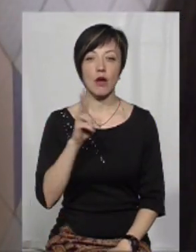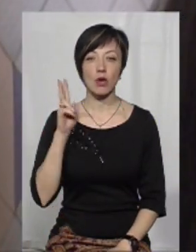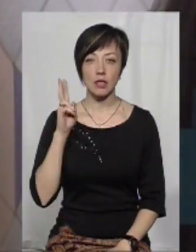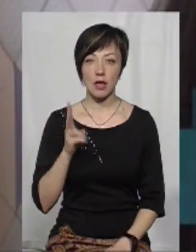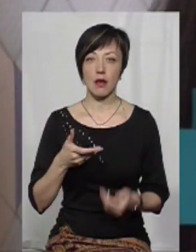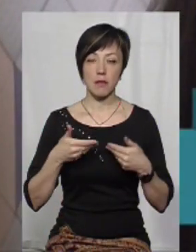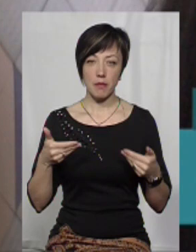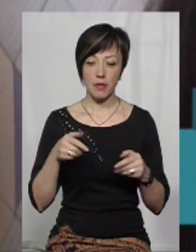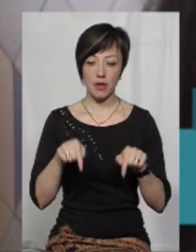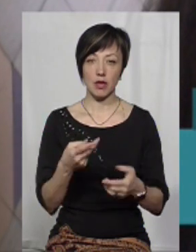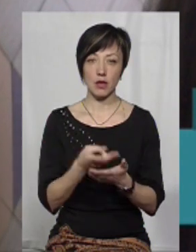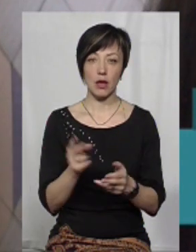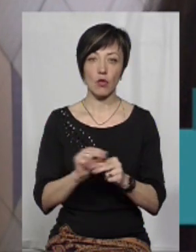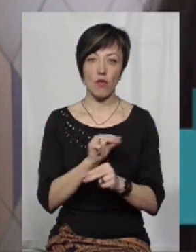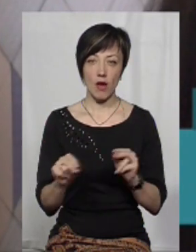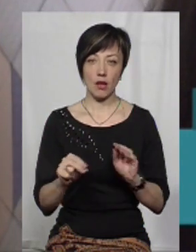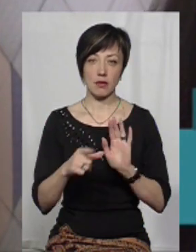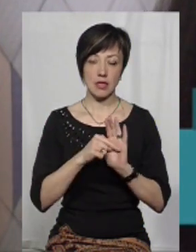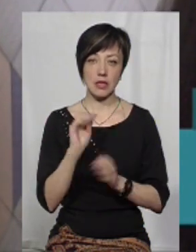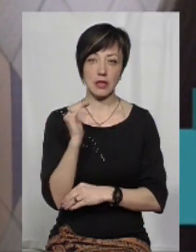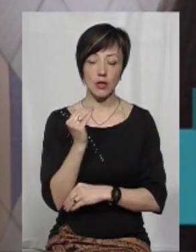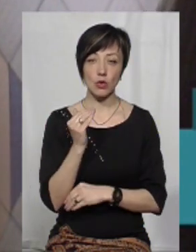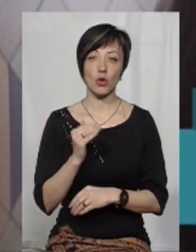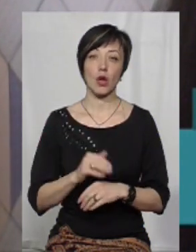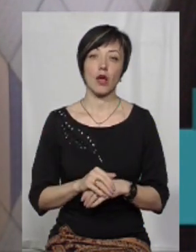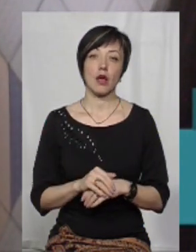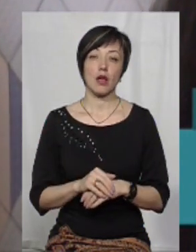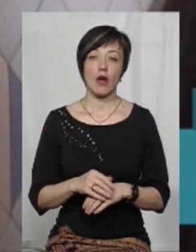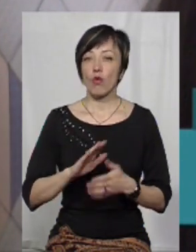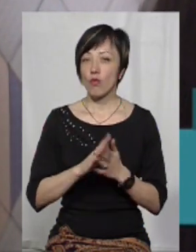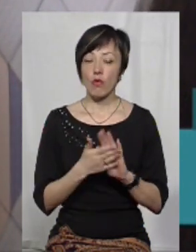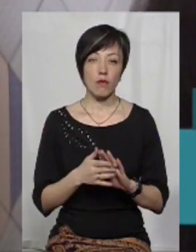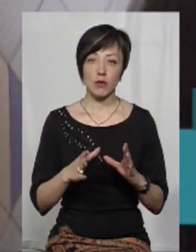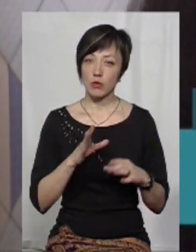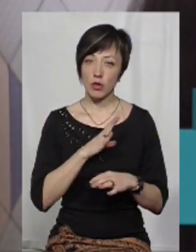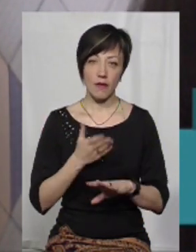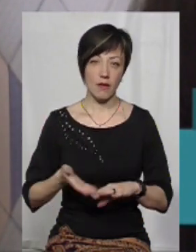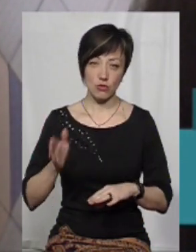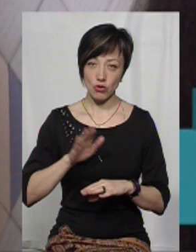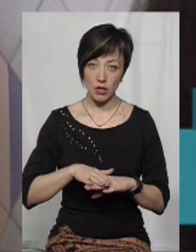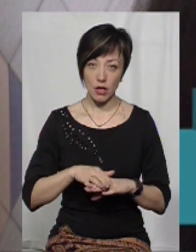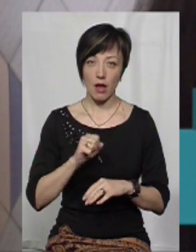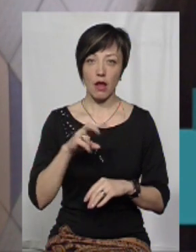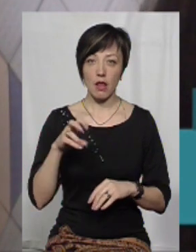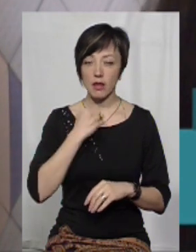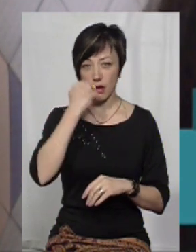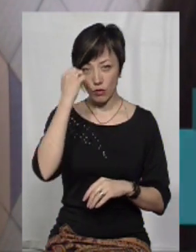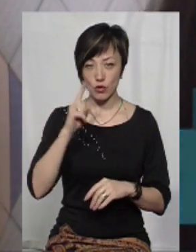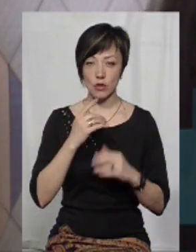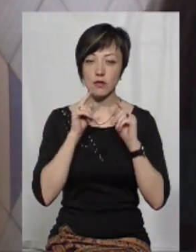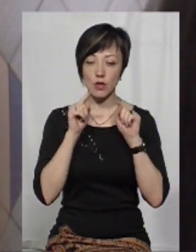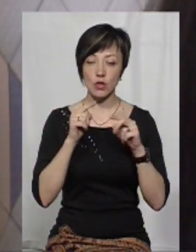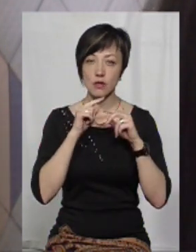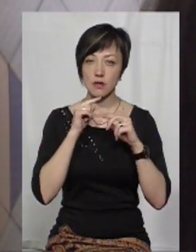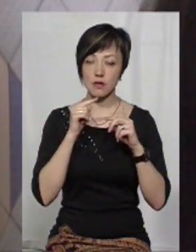перебували на лікуванні з дитиною. Звичайно, умови були важкі, але дякуємо, що звернули